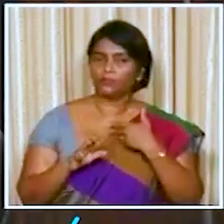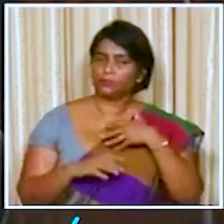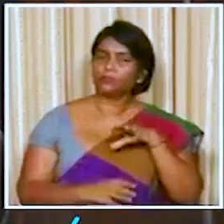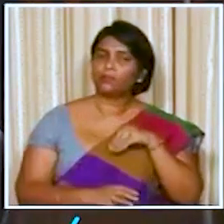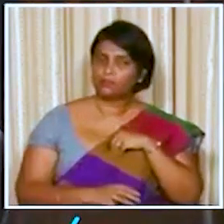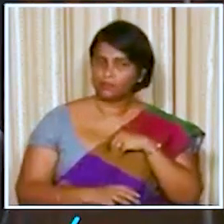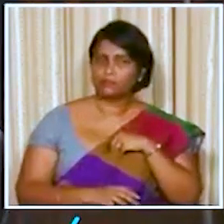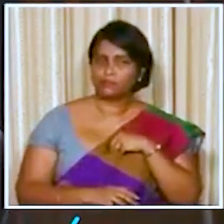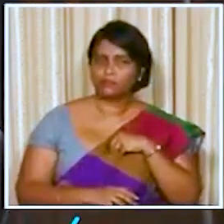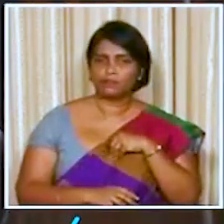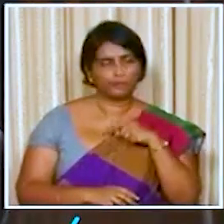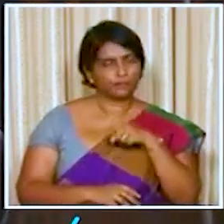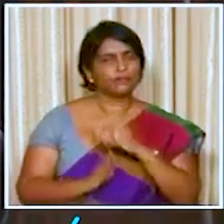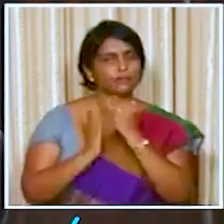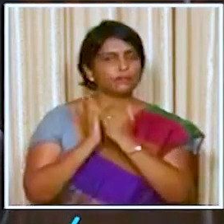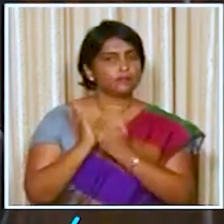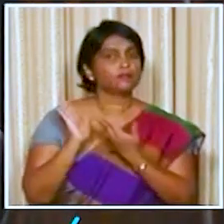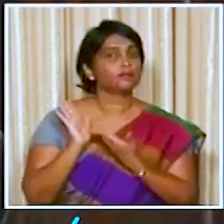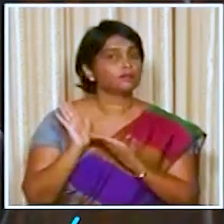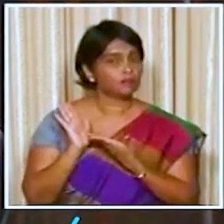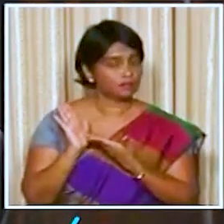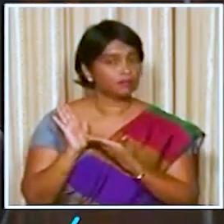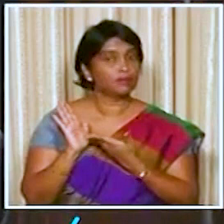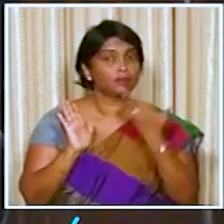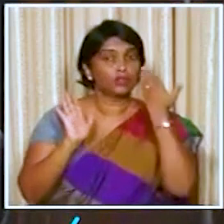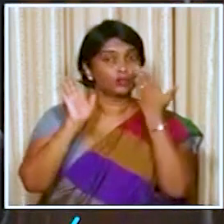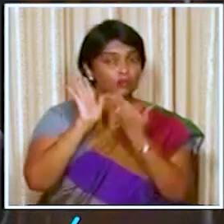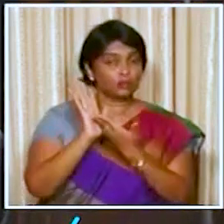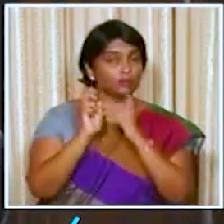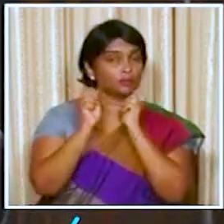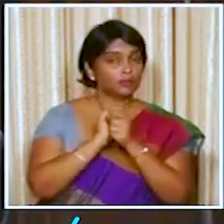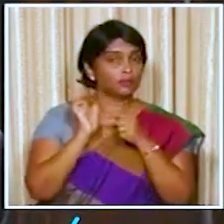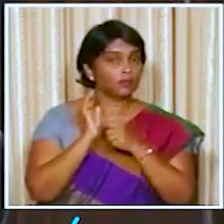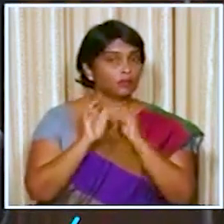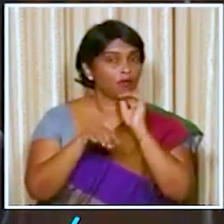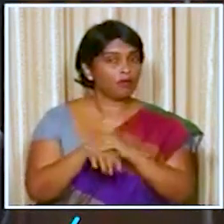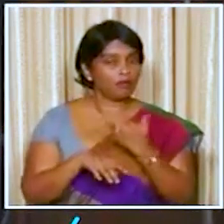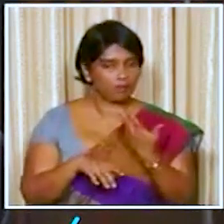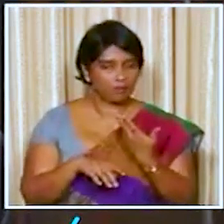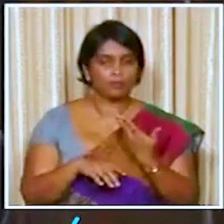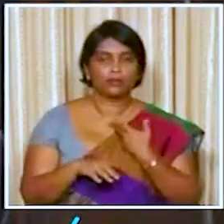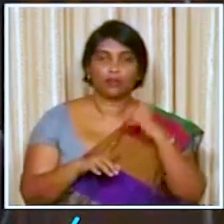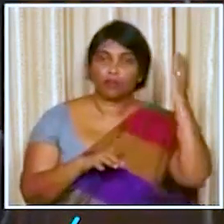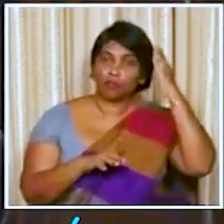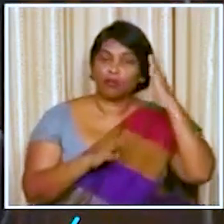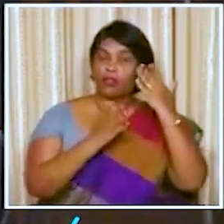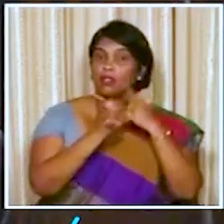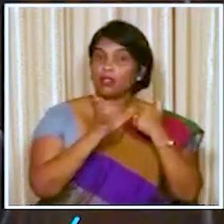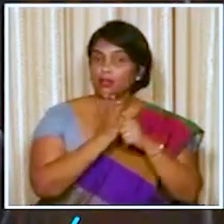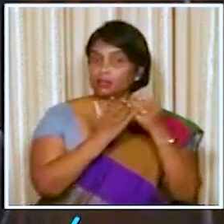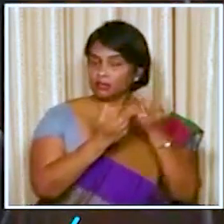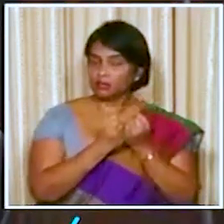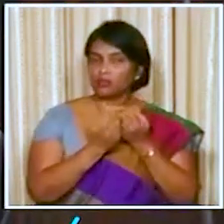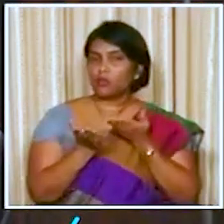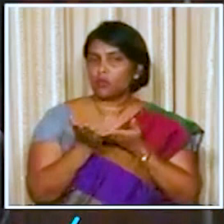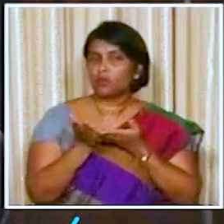පිළිගන්නවා ඕනේ කෙනෙකුට මේ ලයිස්තුව මේ ඔබතුමන් ඉදිරිපත් කරපු සංශෝධනෙන් හොයාගන්න බැරි නිසා මුල් පනත හොයලා ඒ පනතෙන් මේ ලයිස්තුව